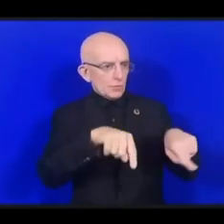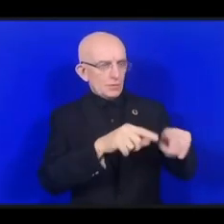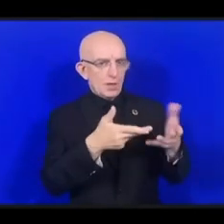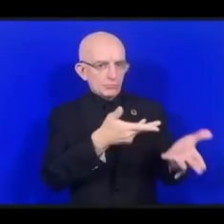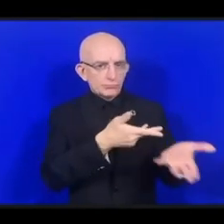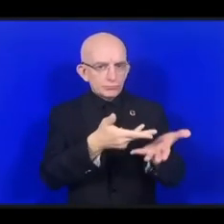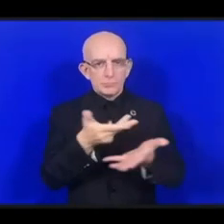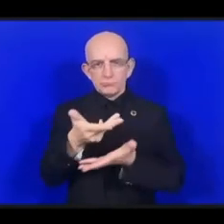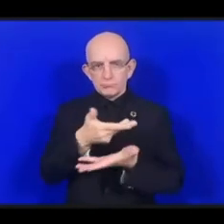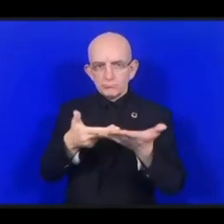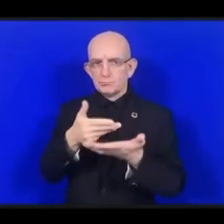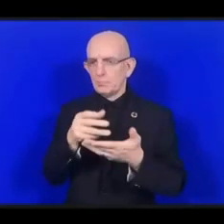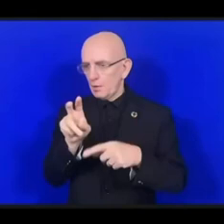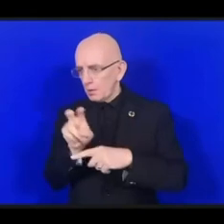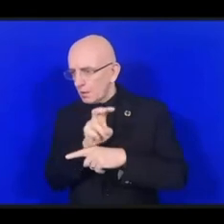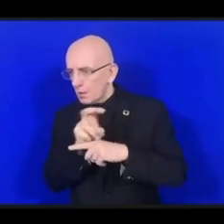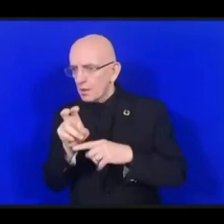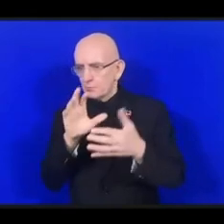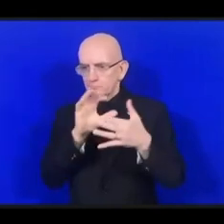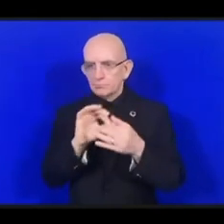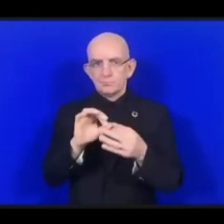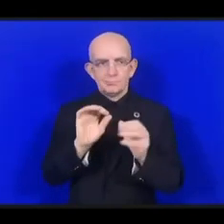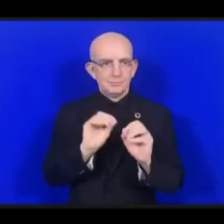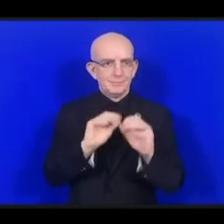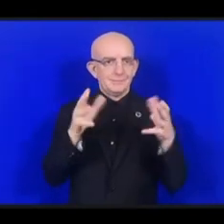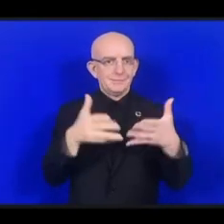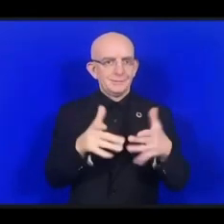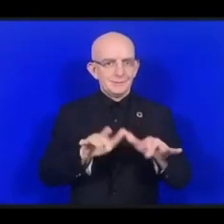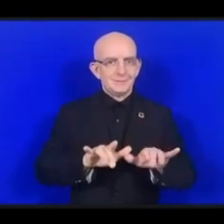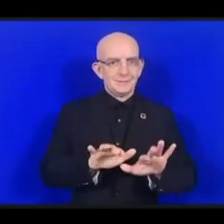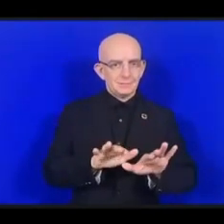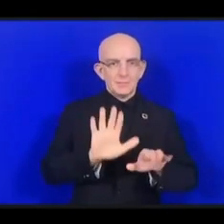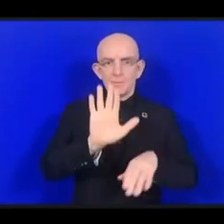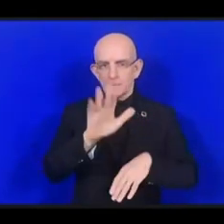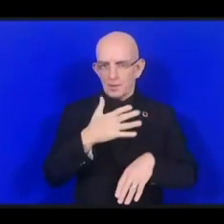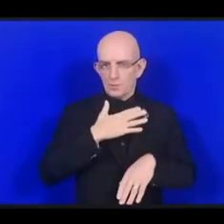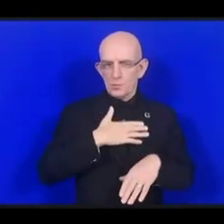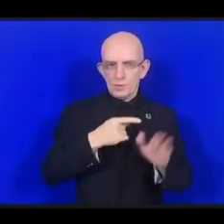是在过去五天我们关注的一个点。2011年，